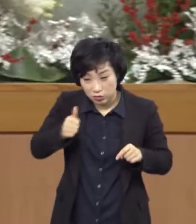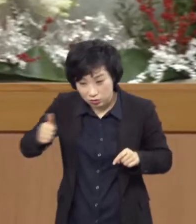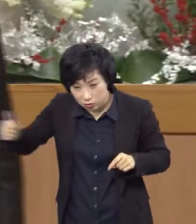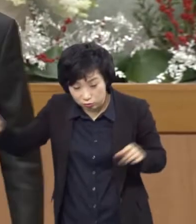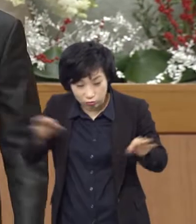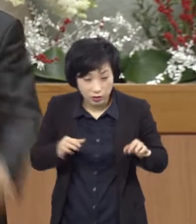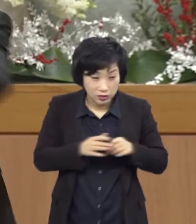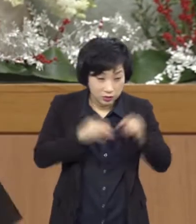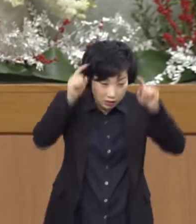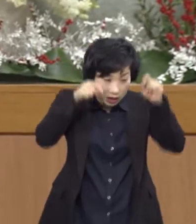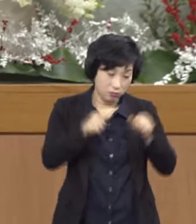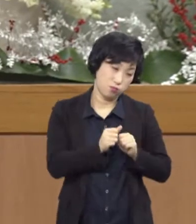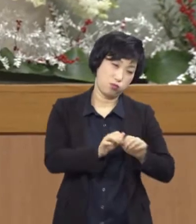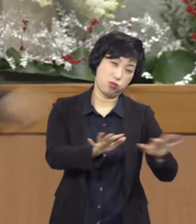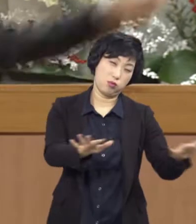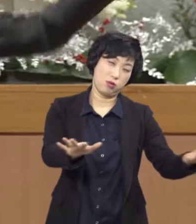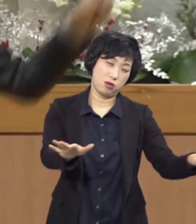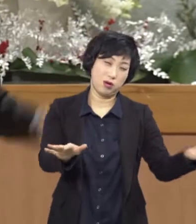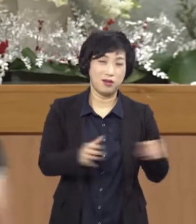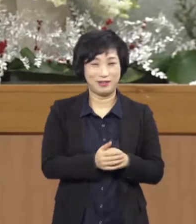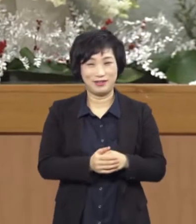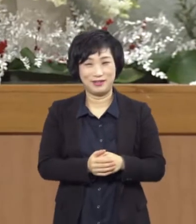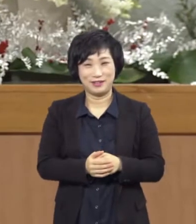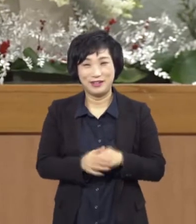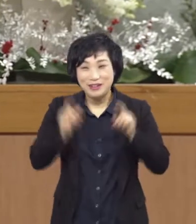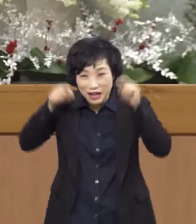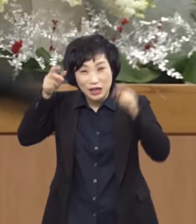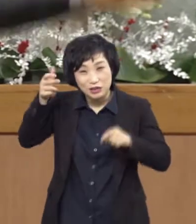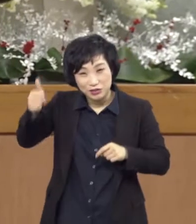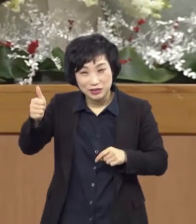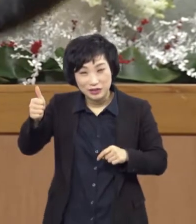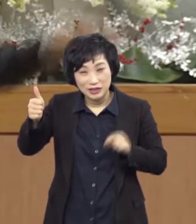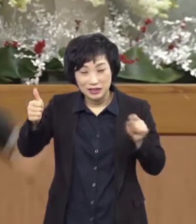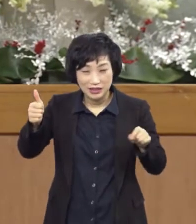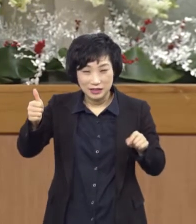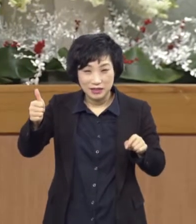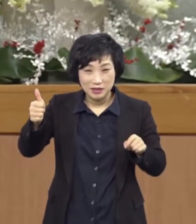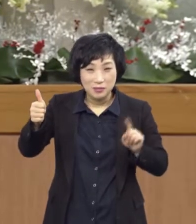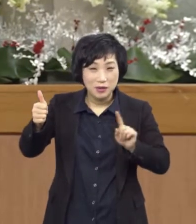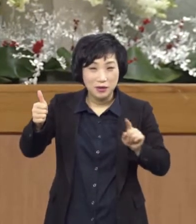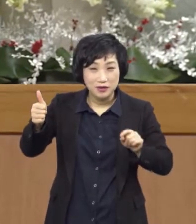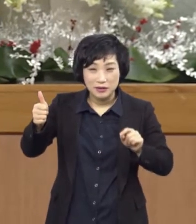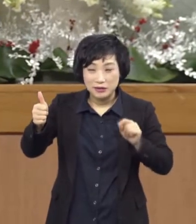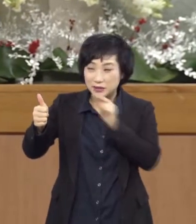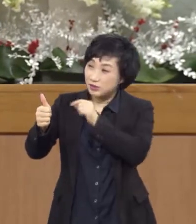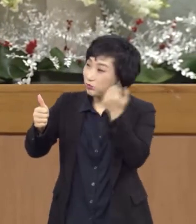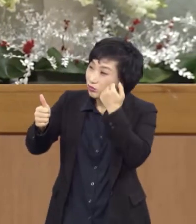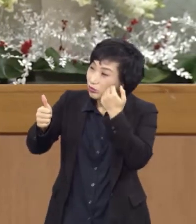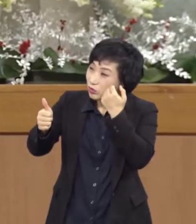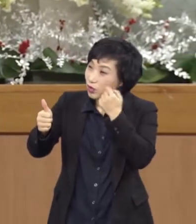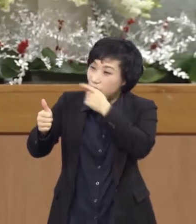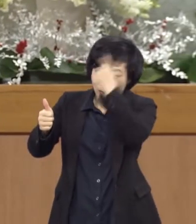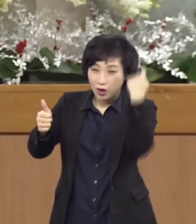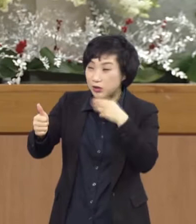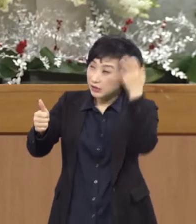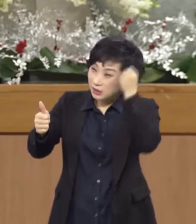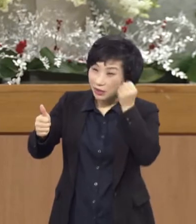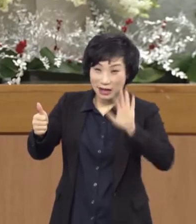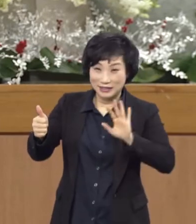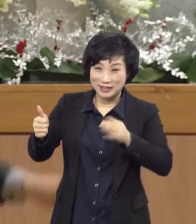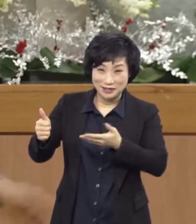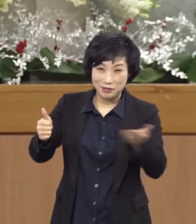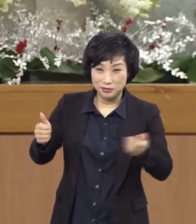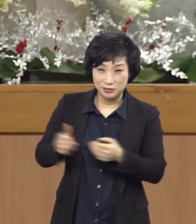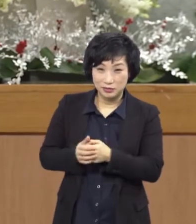갑니다. 그래서 목자가 양을 불러서 갈 때도 목자를 알고 가는 게 아니라 제 주들끼리 가는